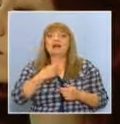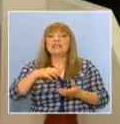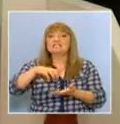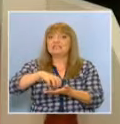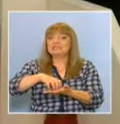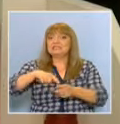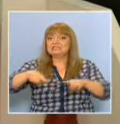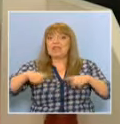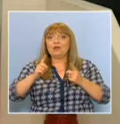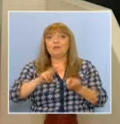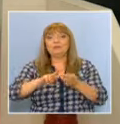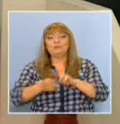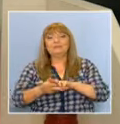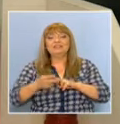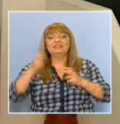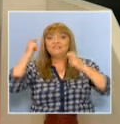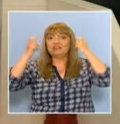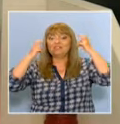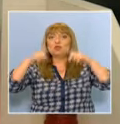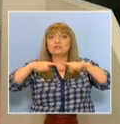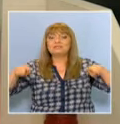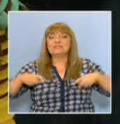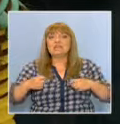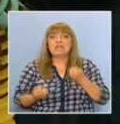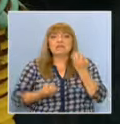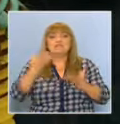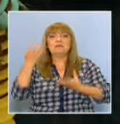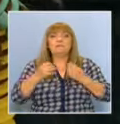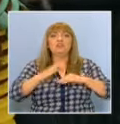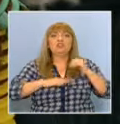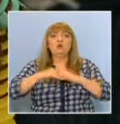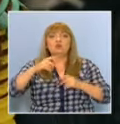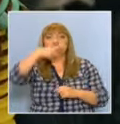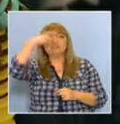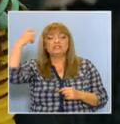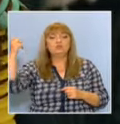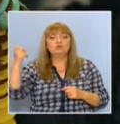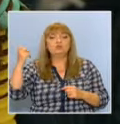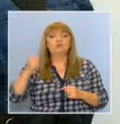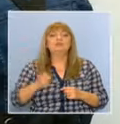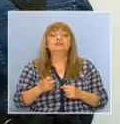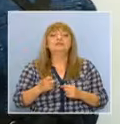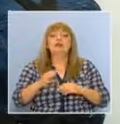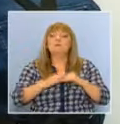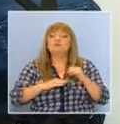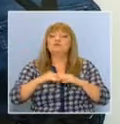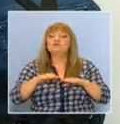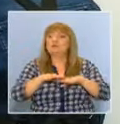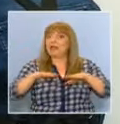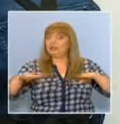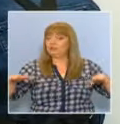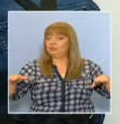в фризьорски салон и студио за грим, кипи творчески труд, а децата се стараят всички детайли да са на професионално